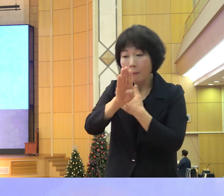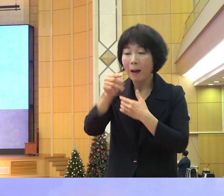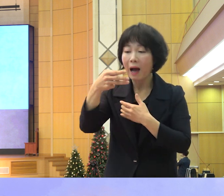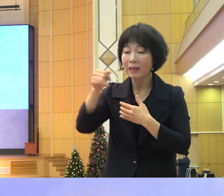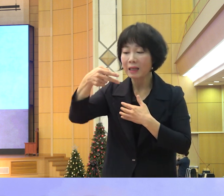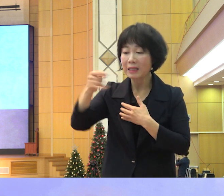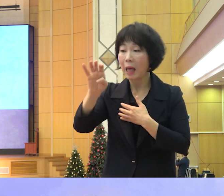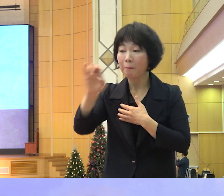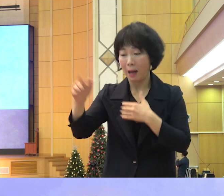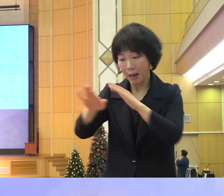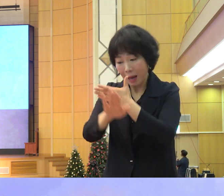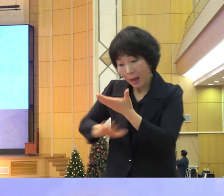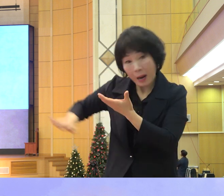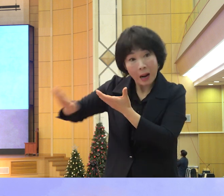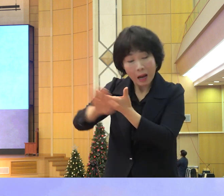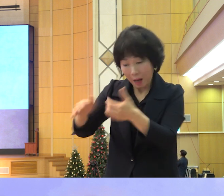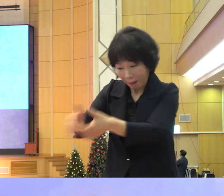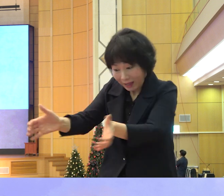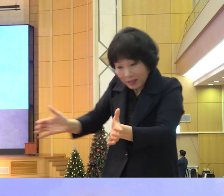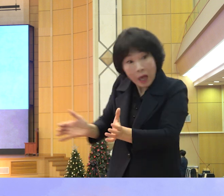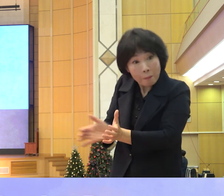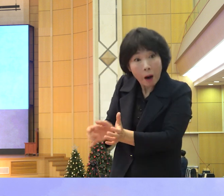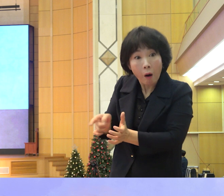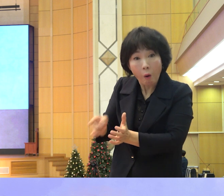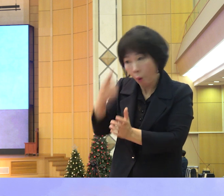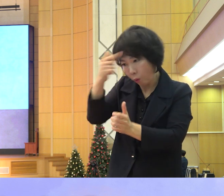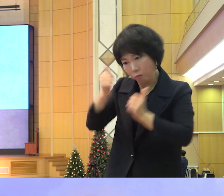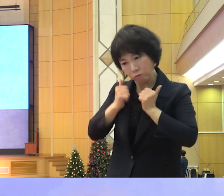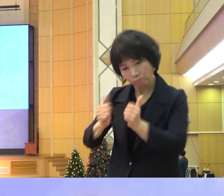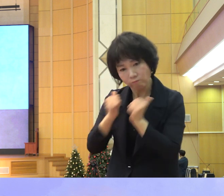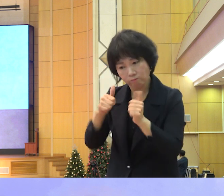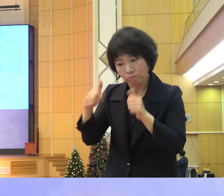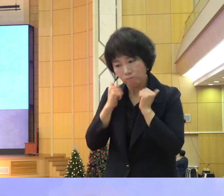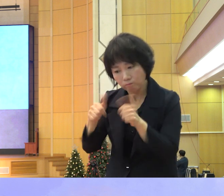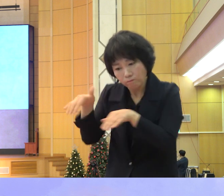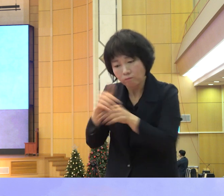신도입니다. 그 바리새파